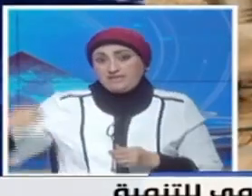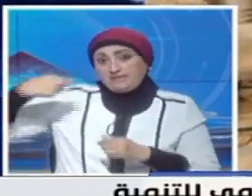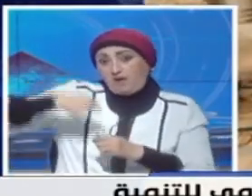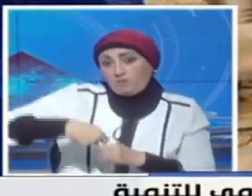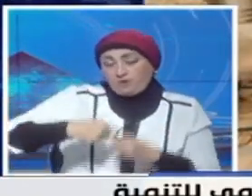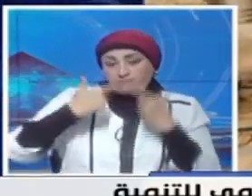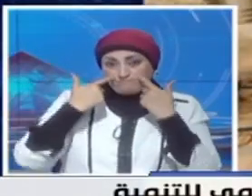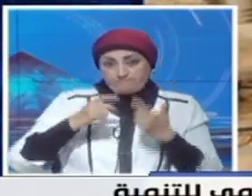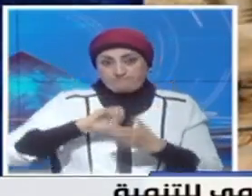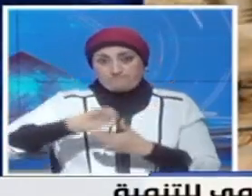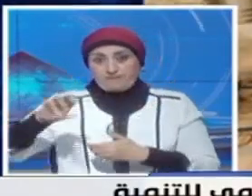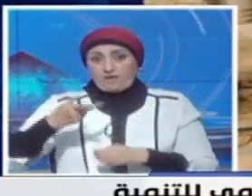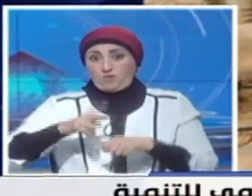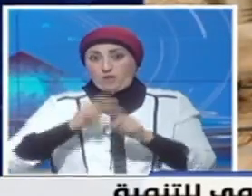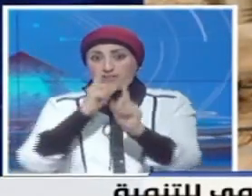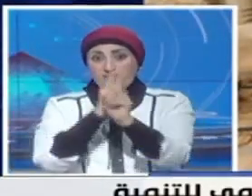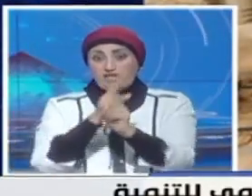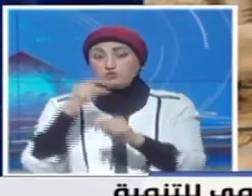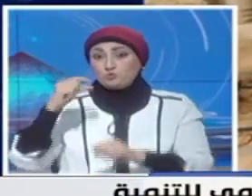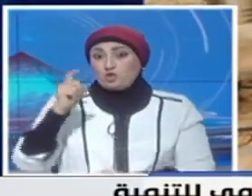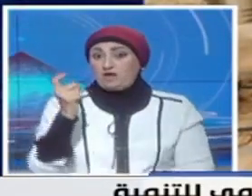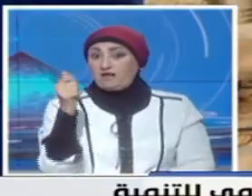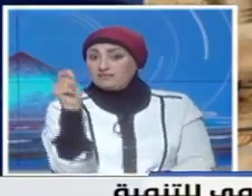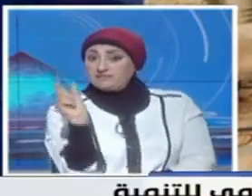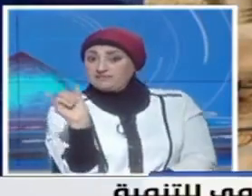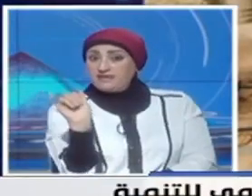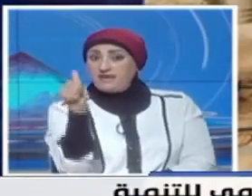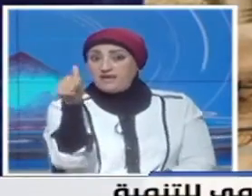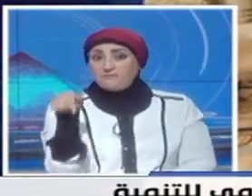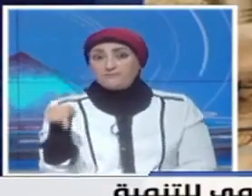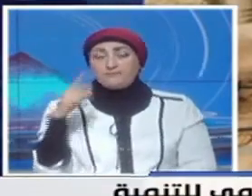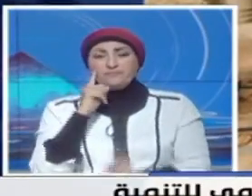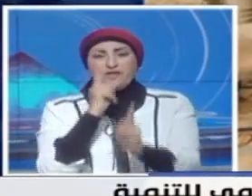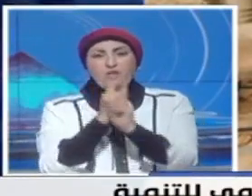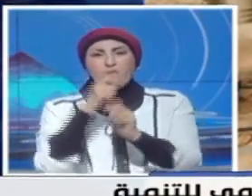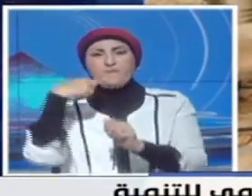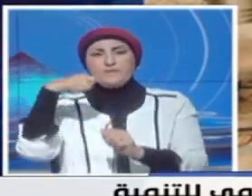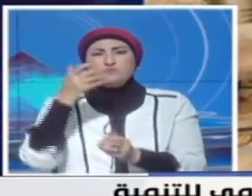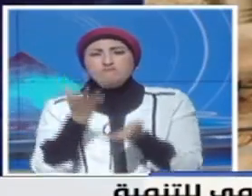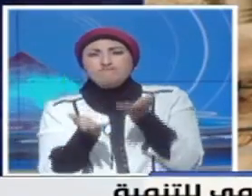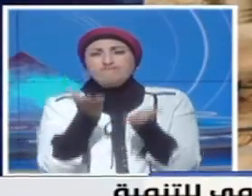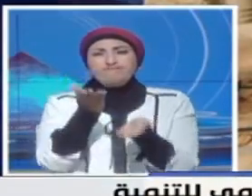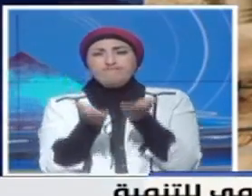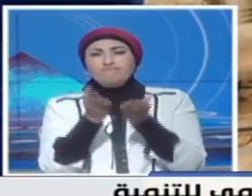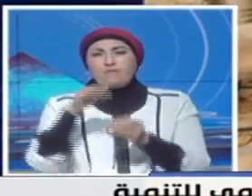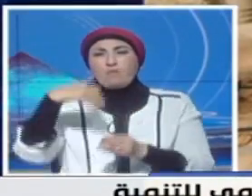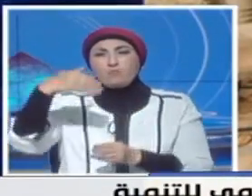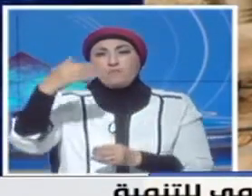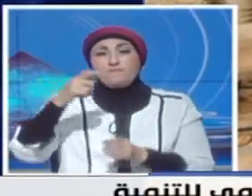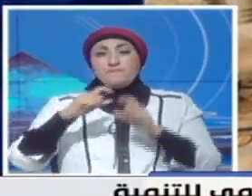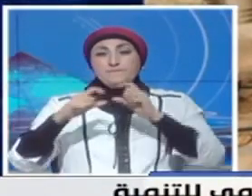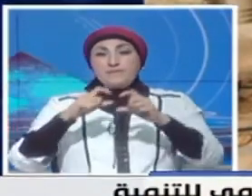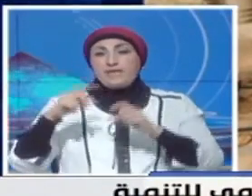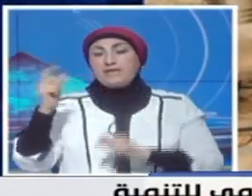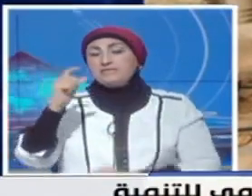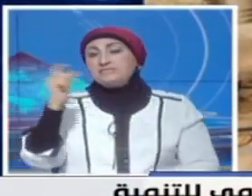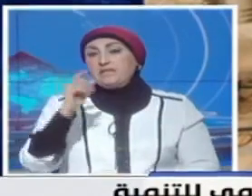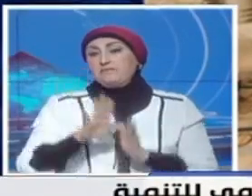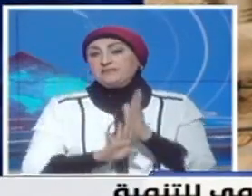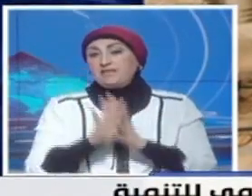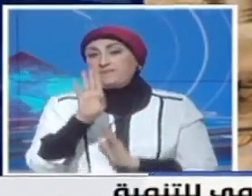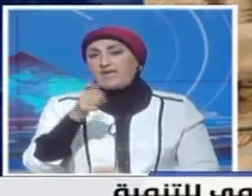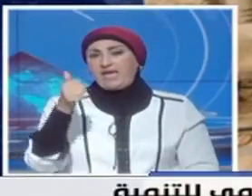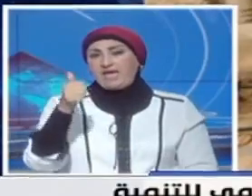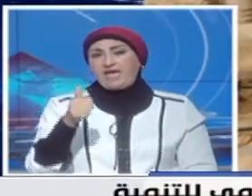وضمان الصادرات. كما التقت الدكتورة رانيا المشاط مديرة إدارة التقييم المستقبلي بالبنك الإسلامي